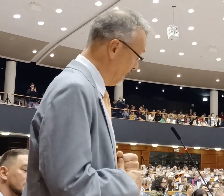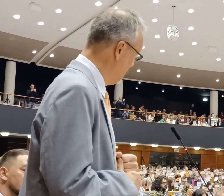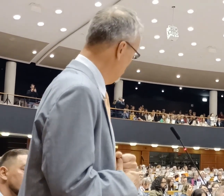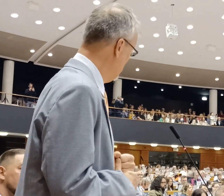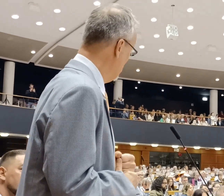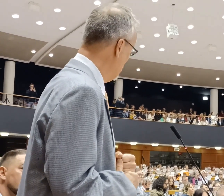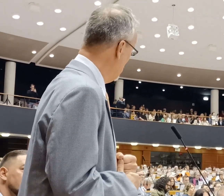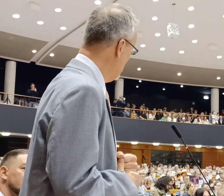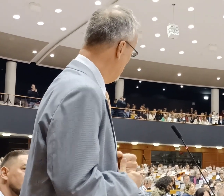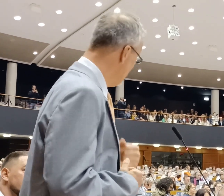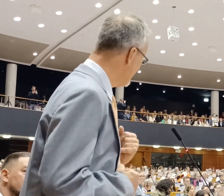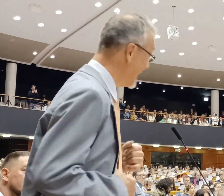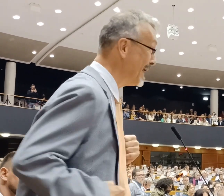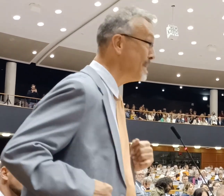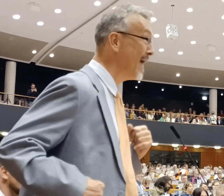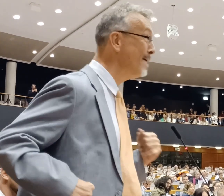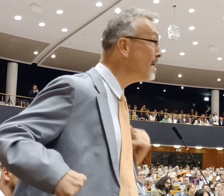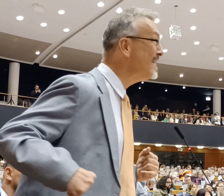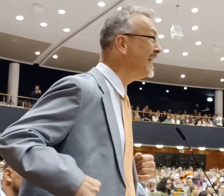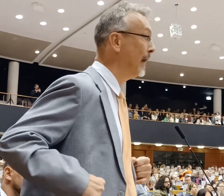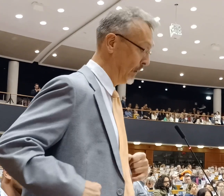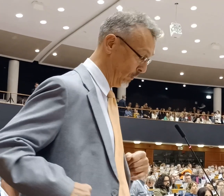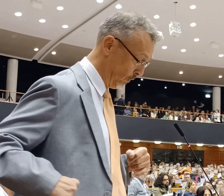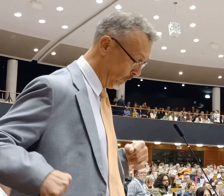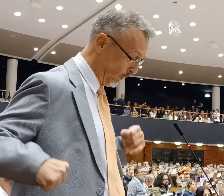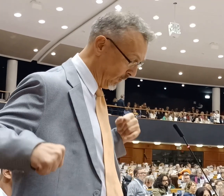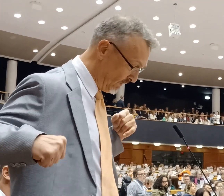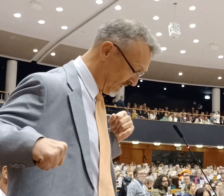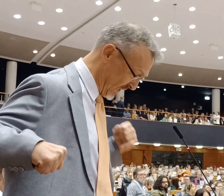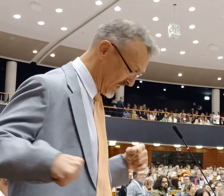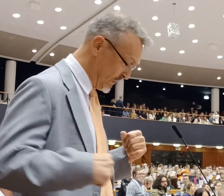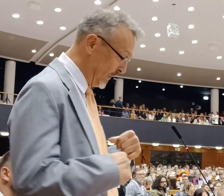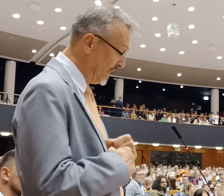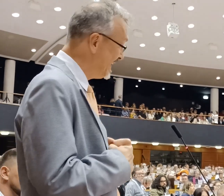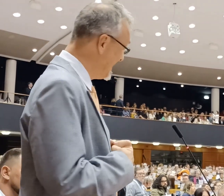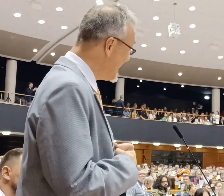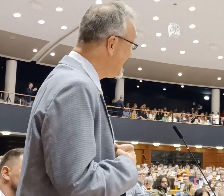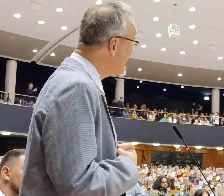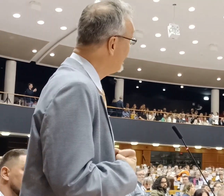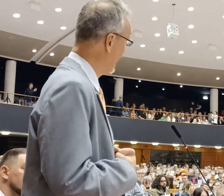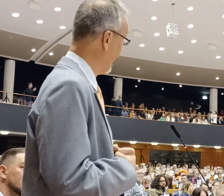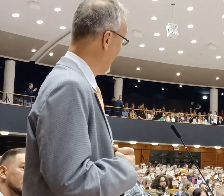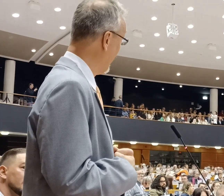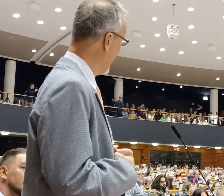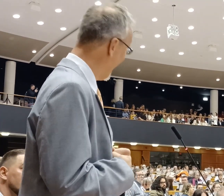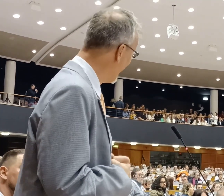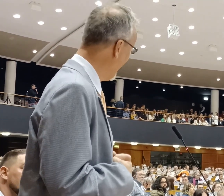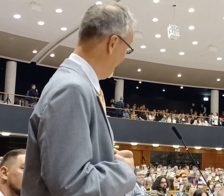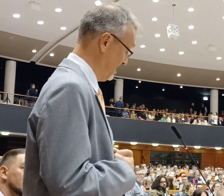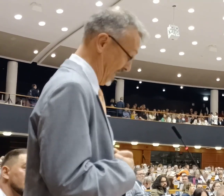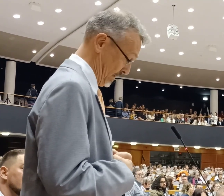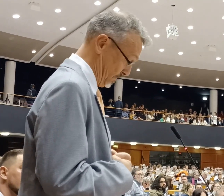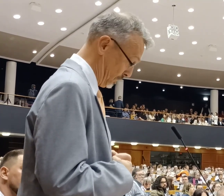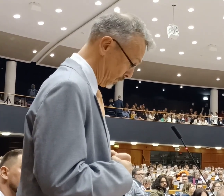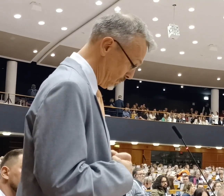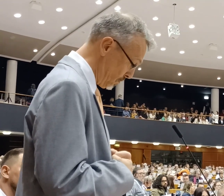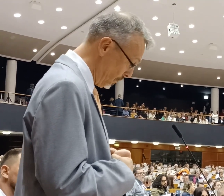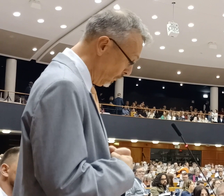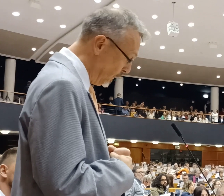sind, erleben wir immer wieder, dass diese nicht eingehalten